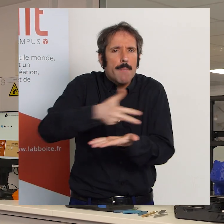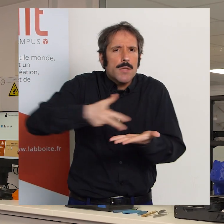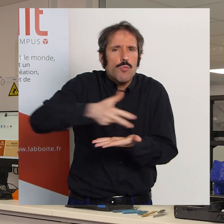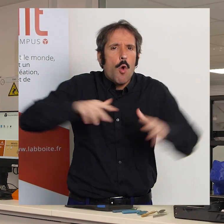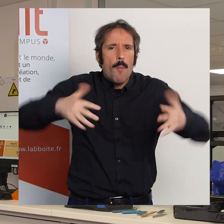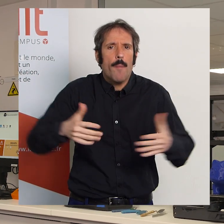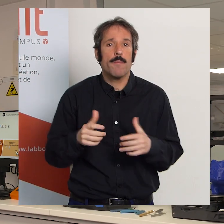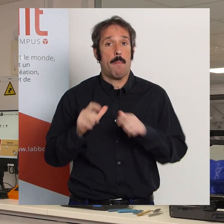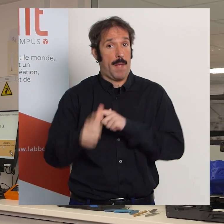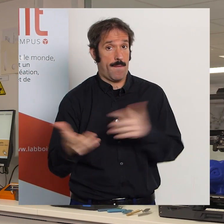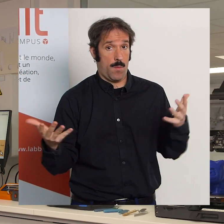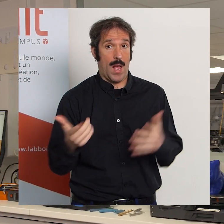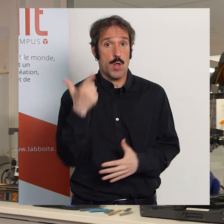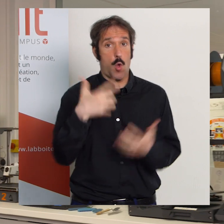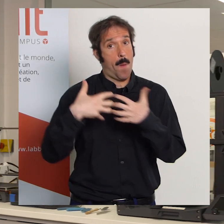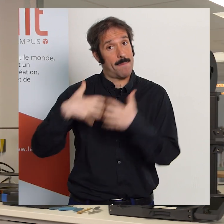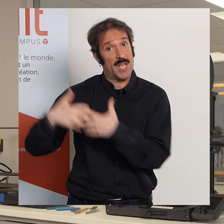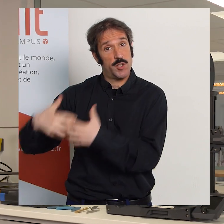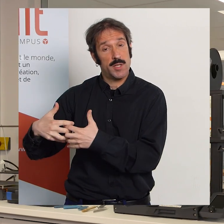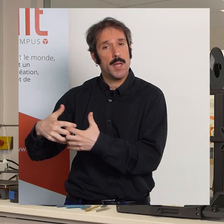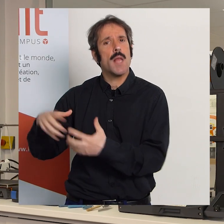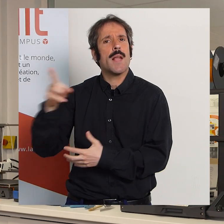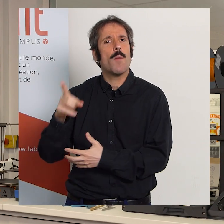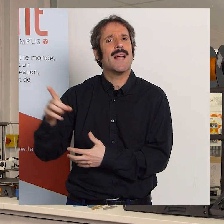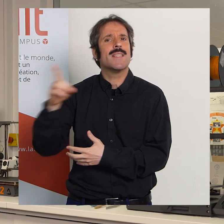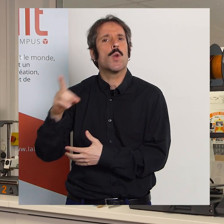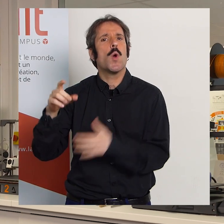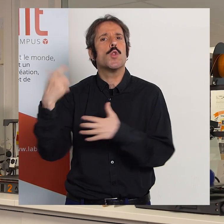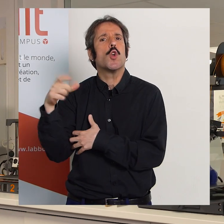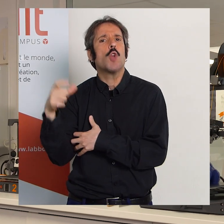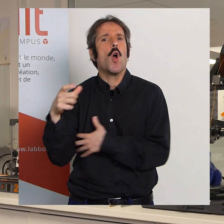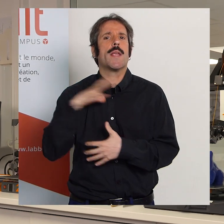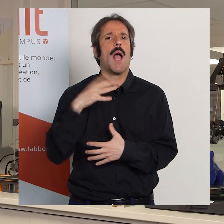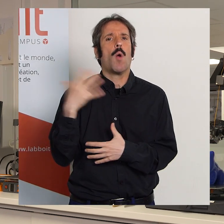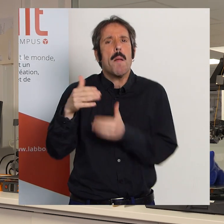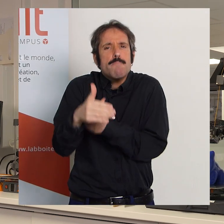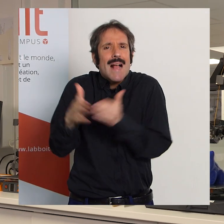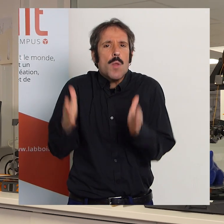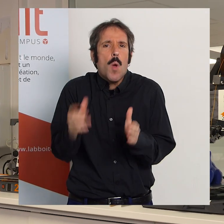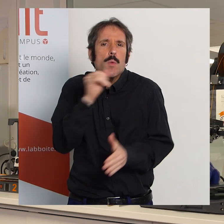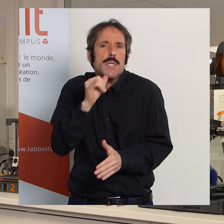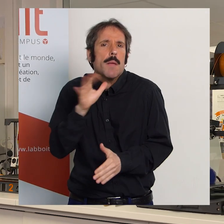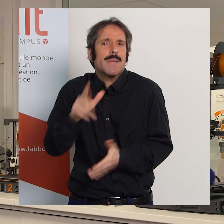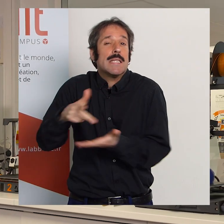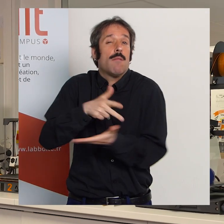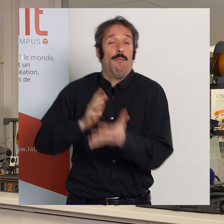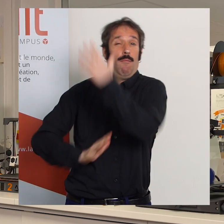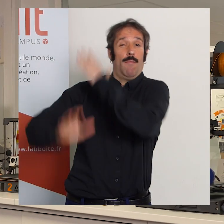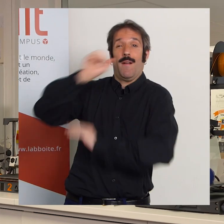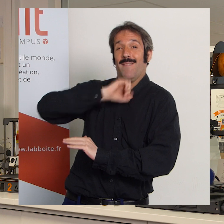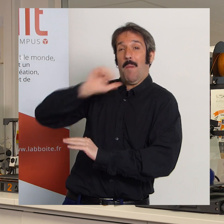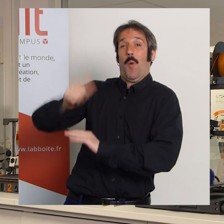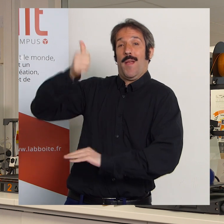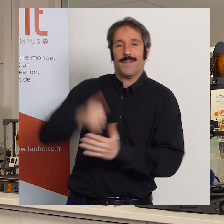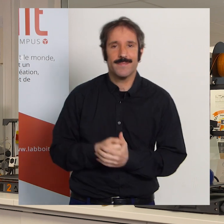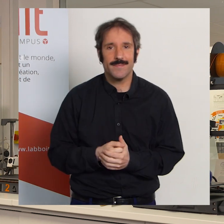votre impression. Ensuite, vous avez 2 machines Dagoma Disco Easy 200 avec des petits plateaux. Ce sont nos imprimantes